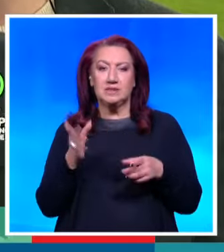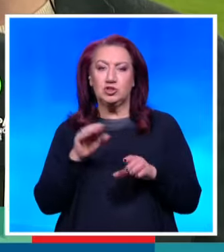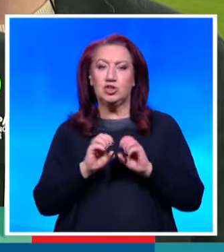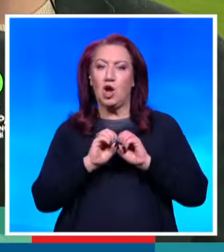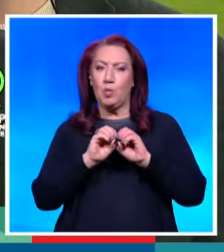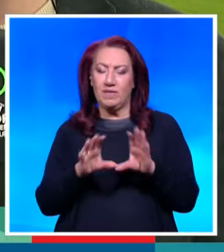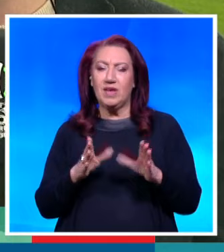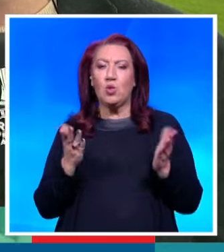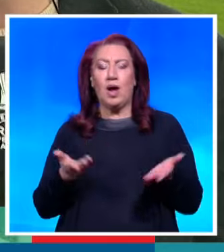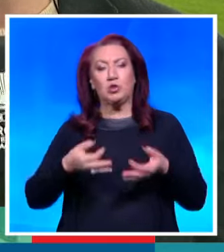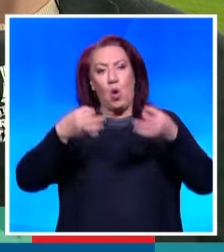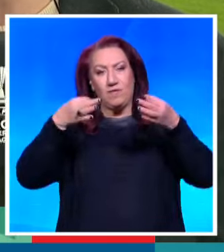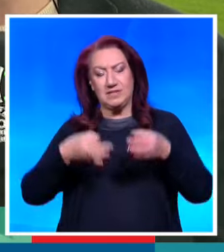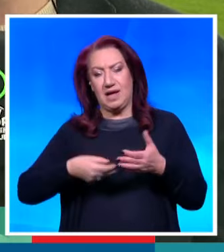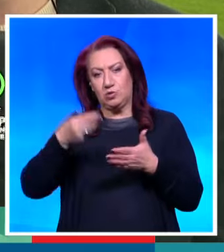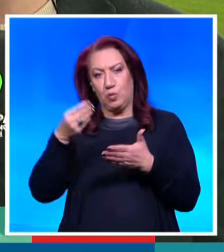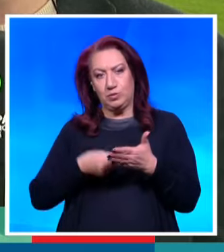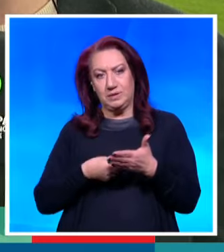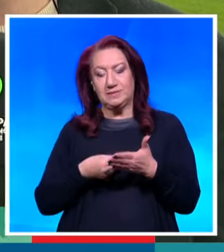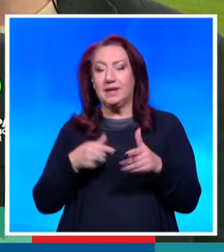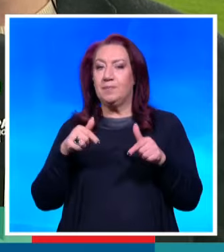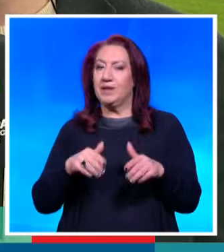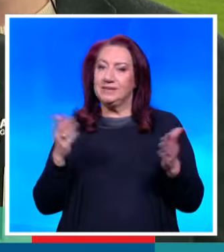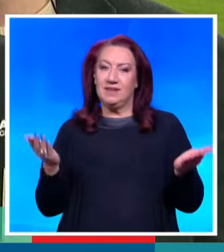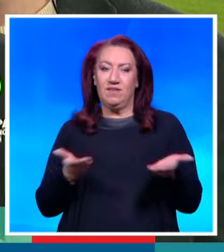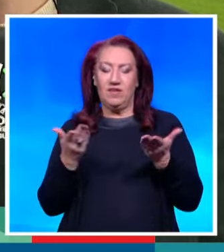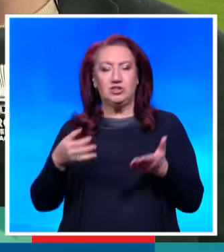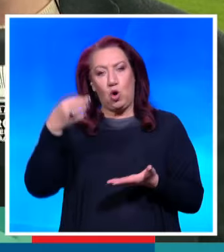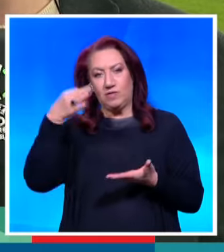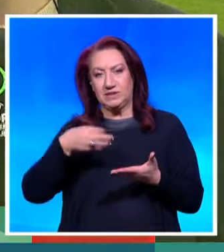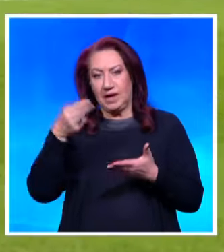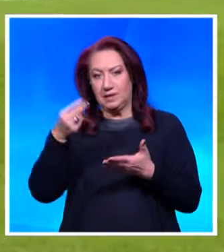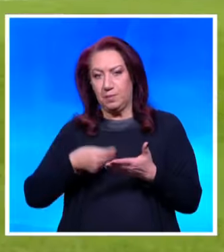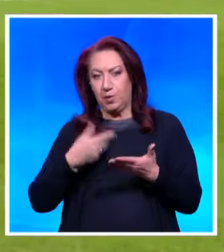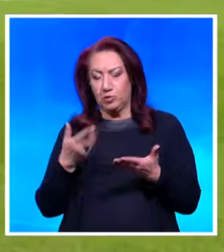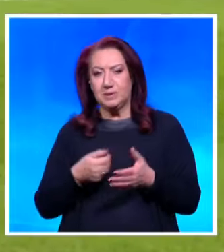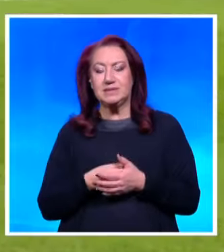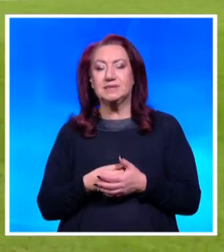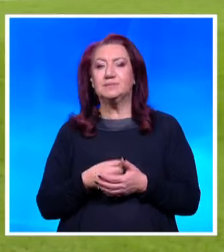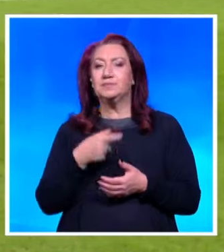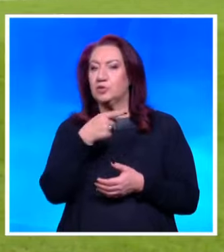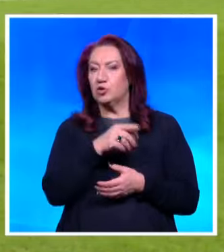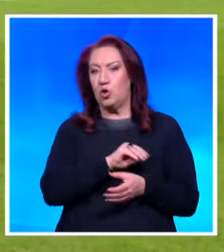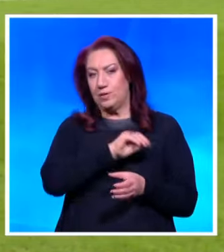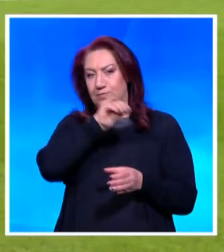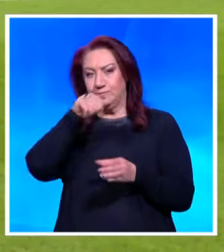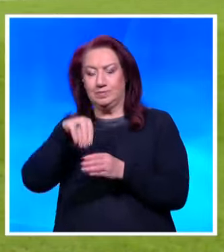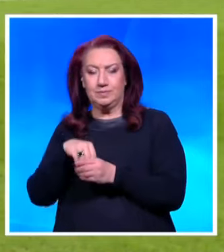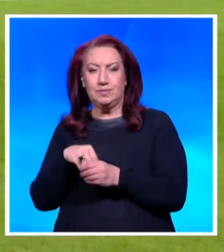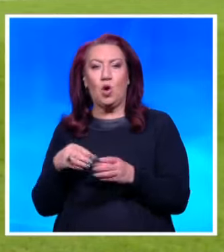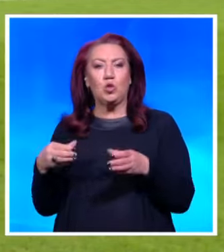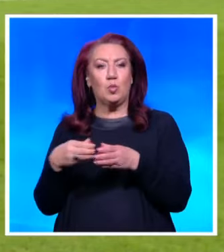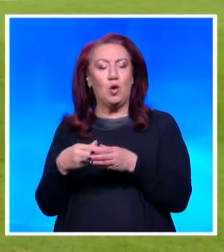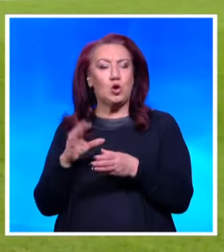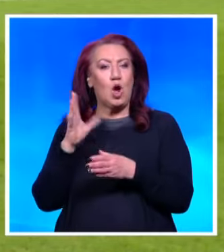нещата, когато са официални. Днес те вече придобиха своя официален статут, а именно това, че халфът ще премине в Лудогорец,